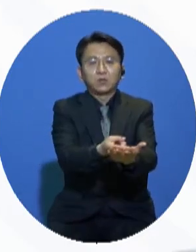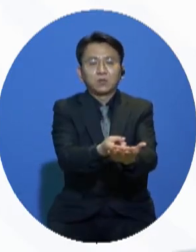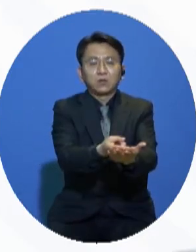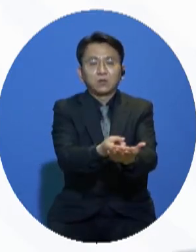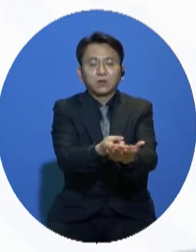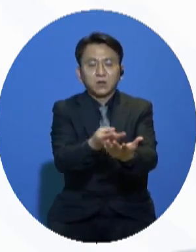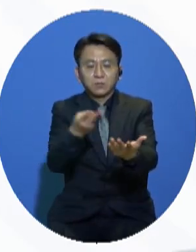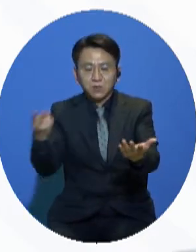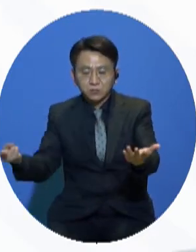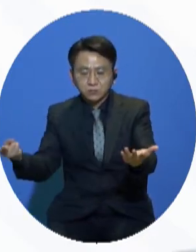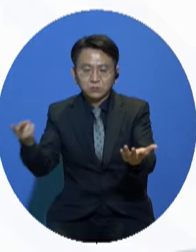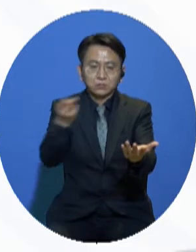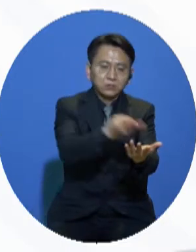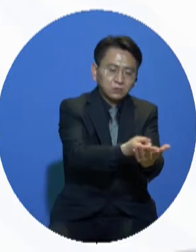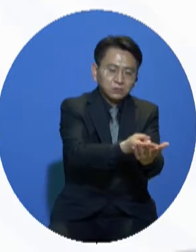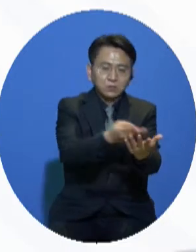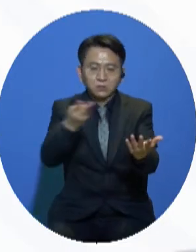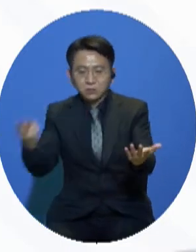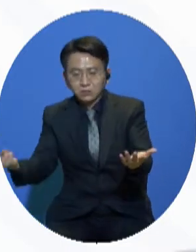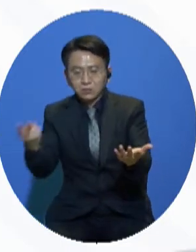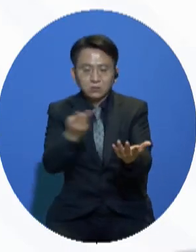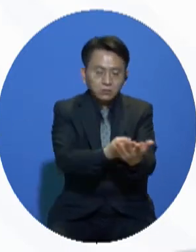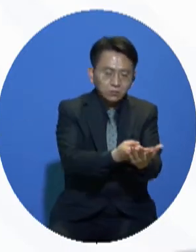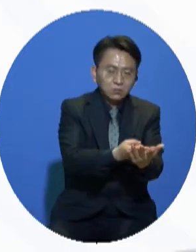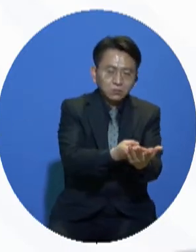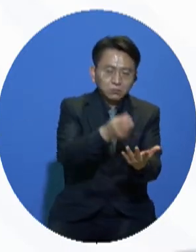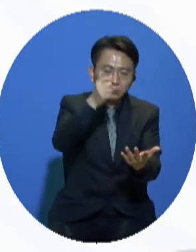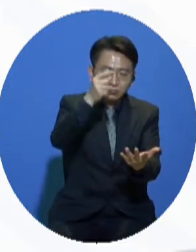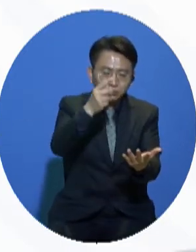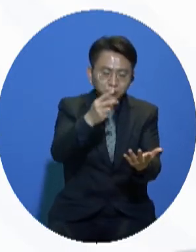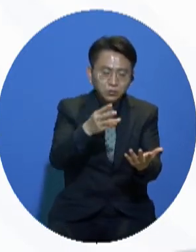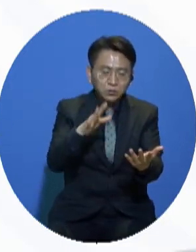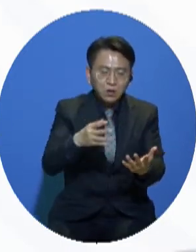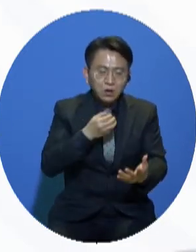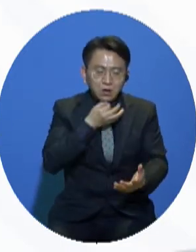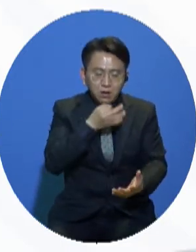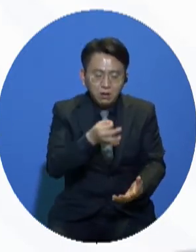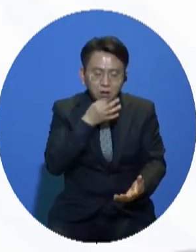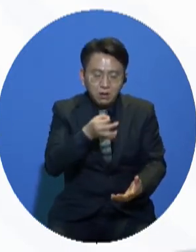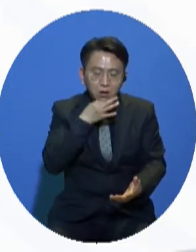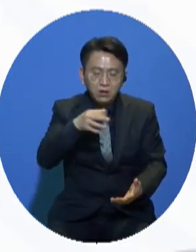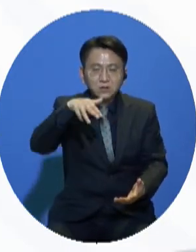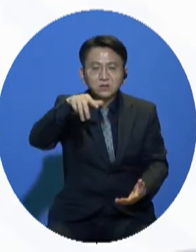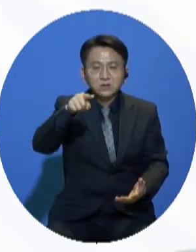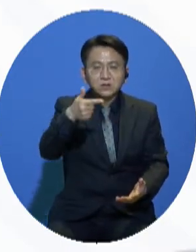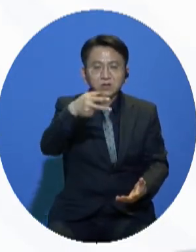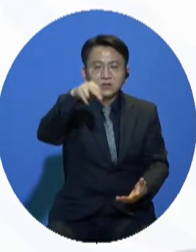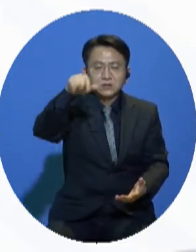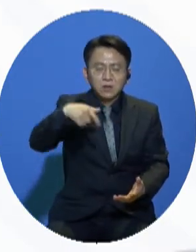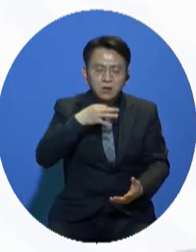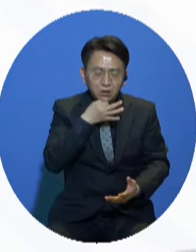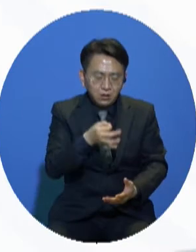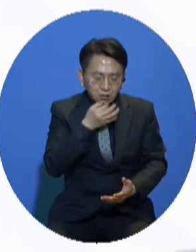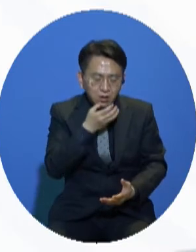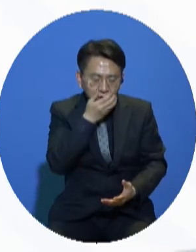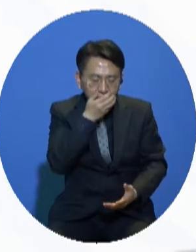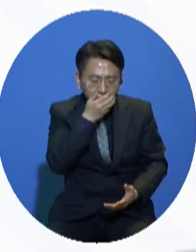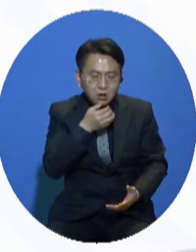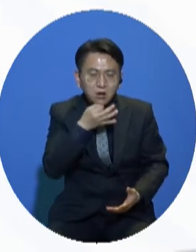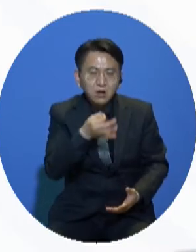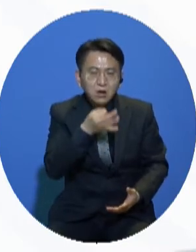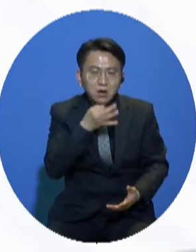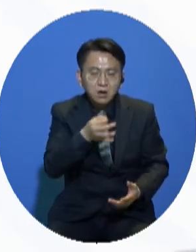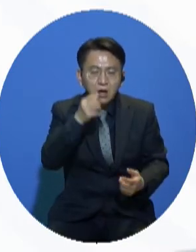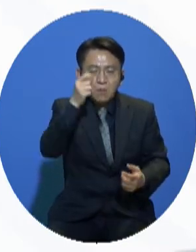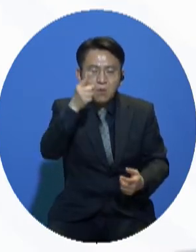몇 번 입원과 퇴원을 반복을 하게 됐는데 이번에는 천식이 심하게 왔습니다. 제가 어렸을 때